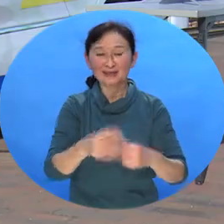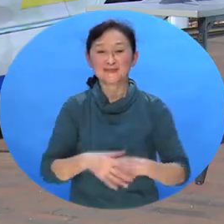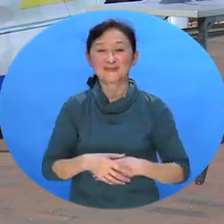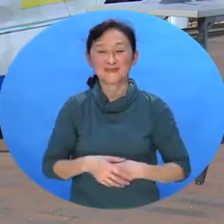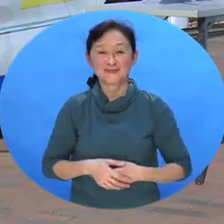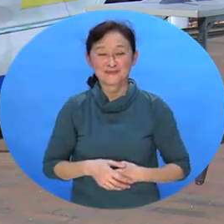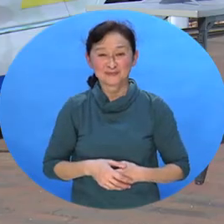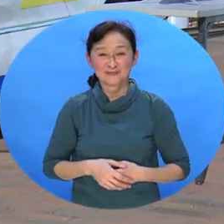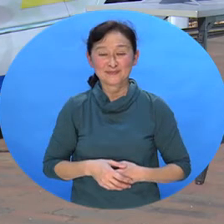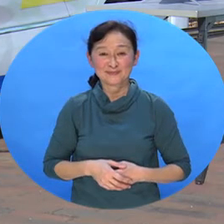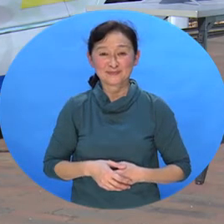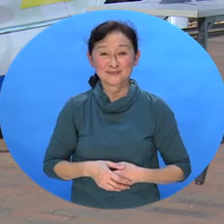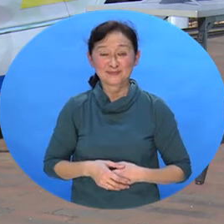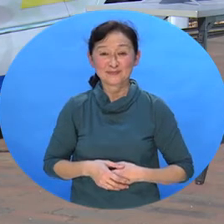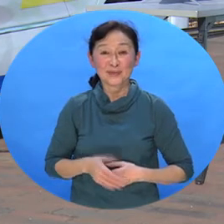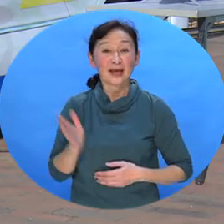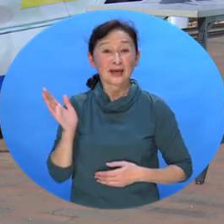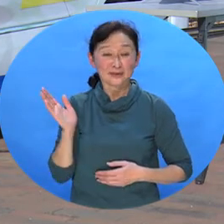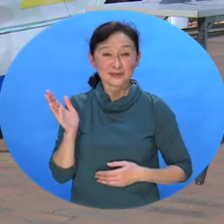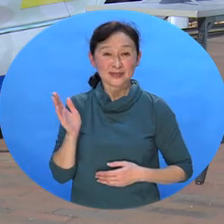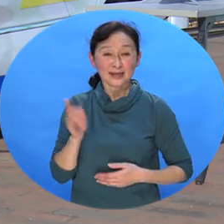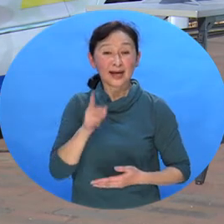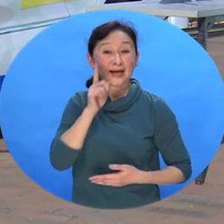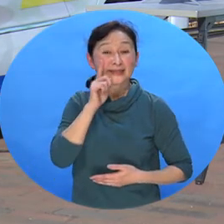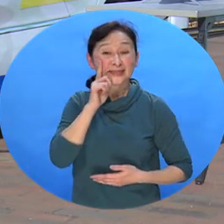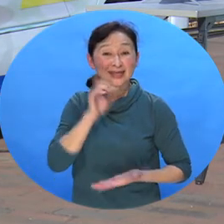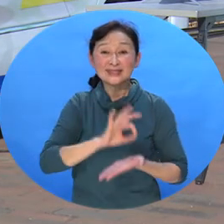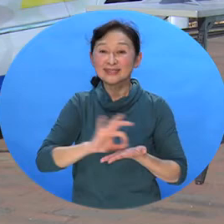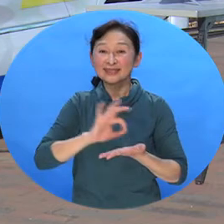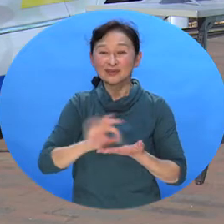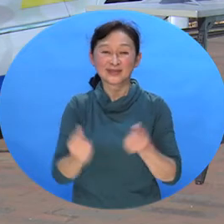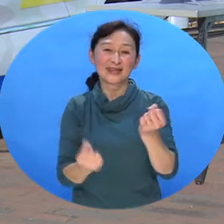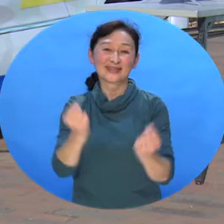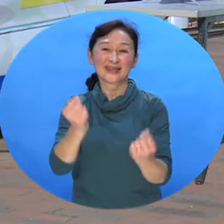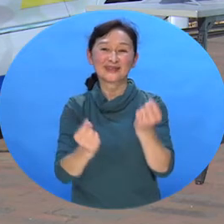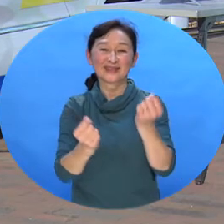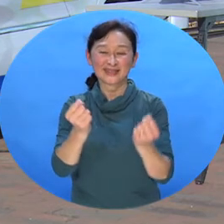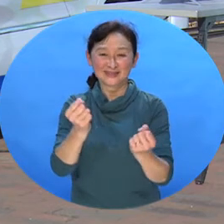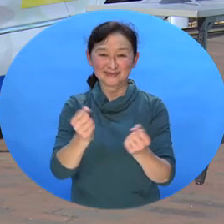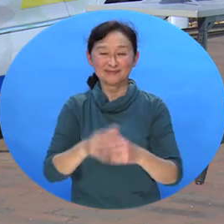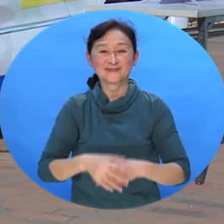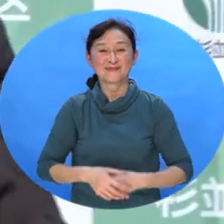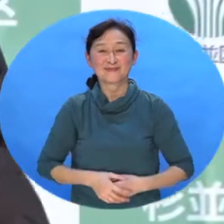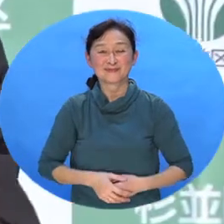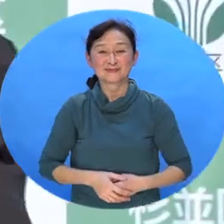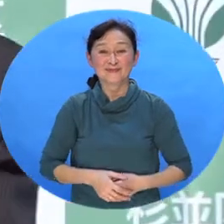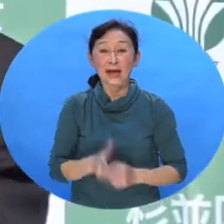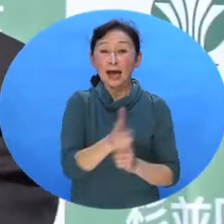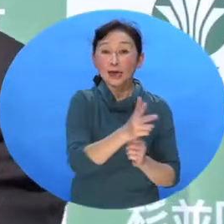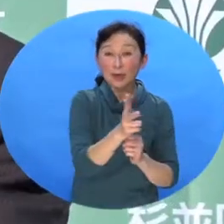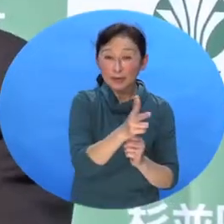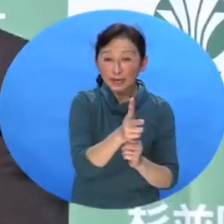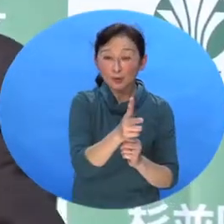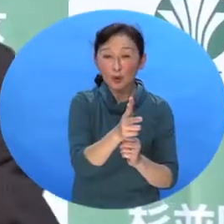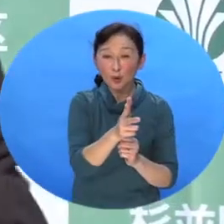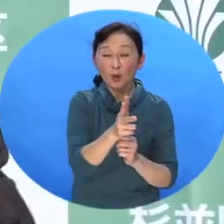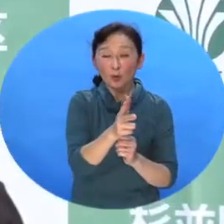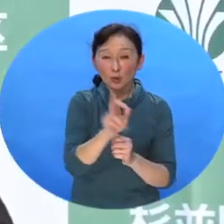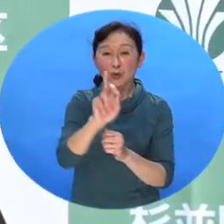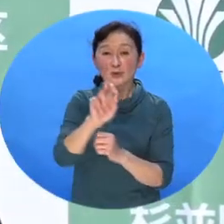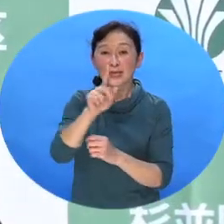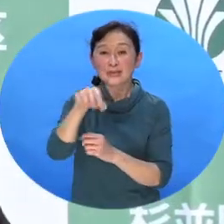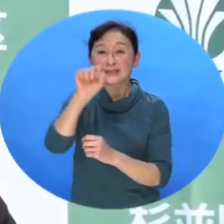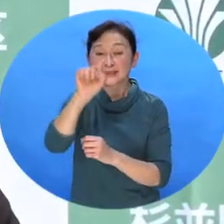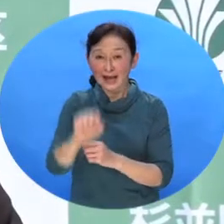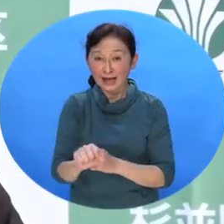ね。 こちらが実験に使用される車両です。 カメラとこのレーザーセン